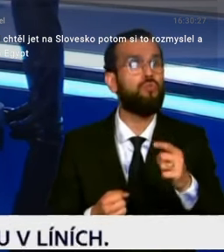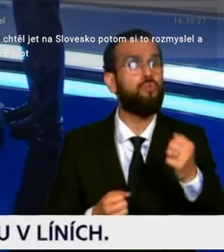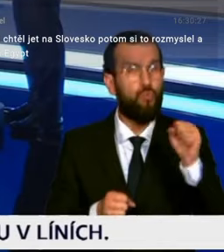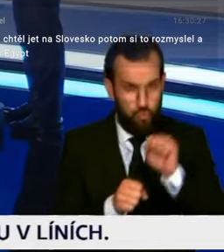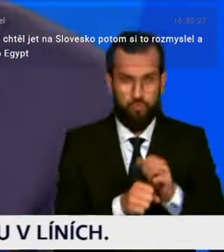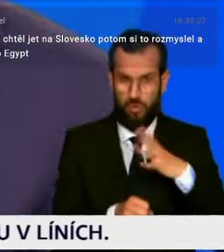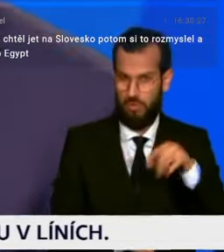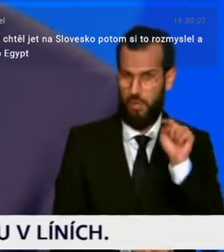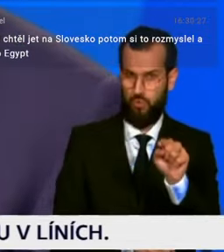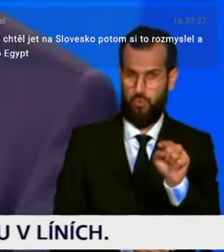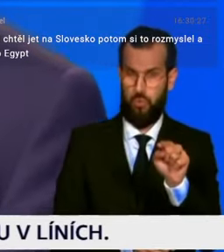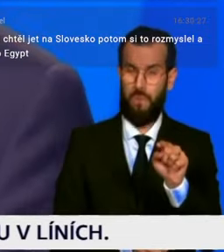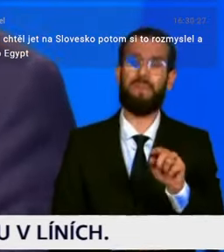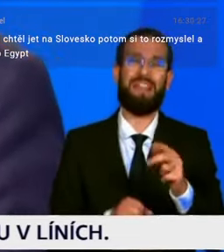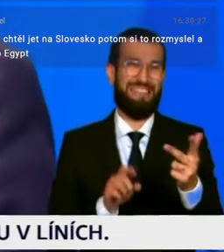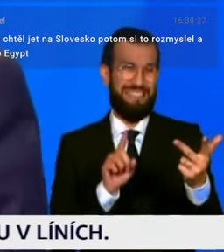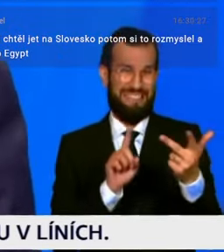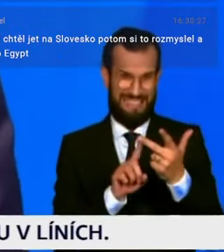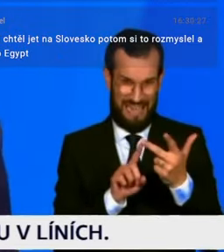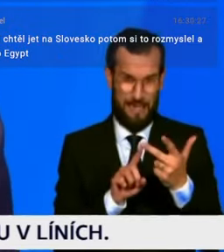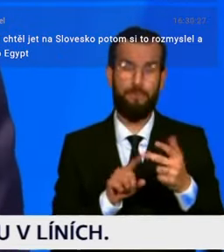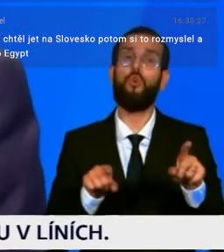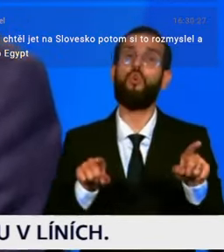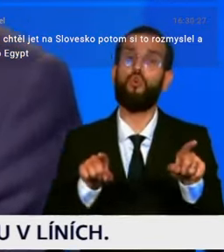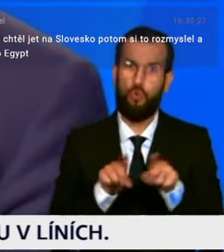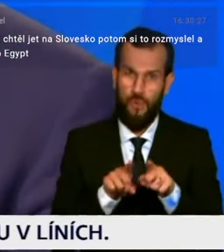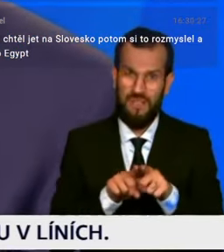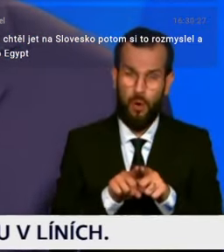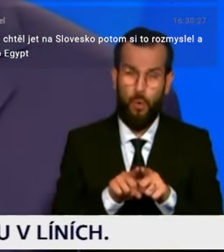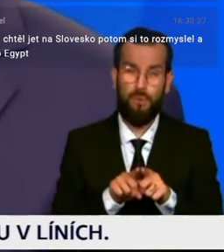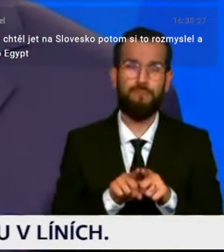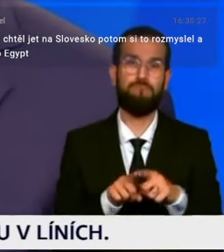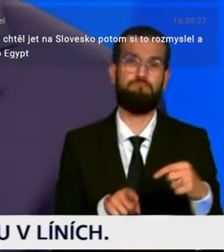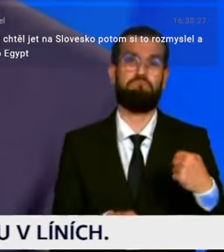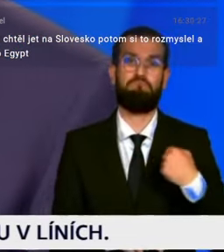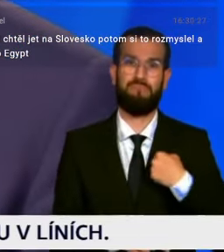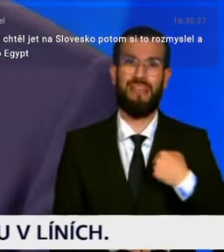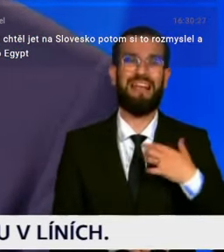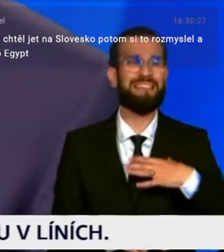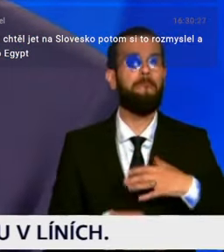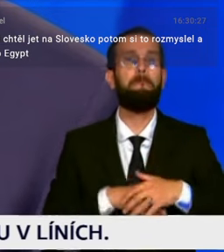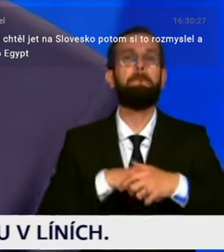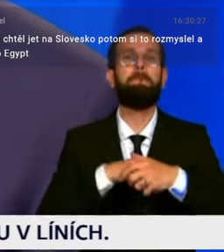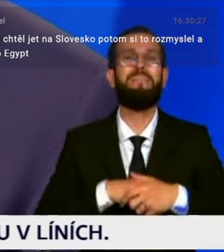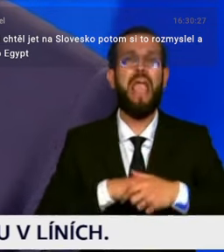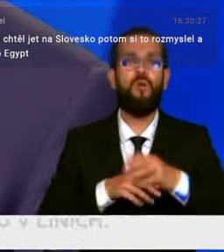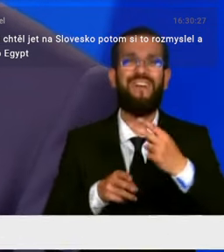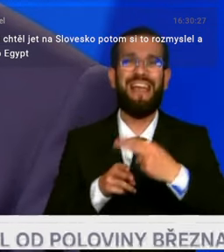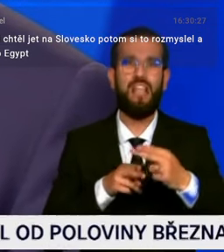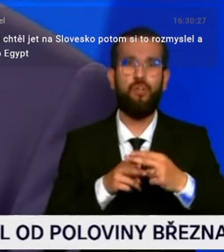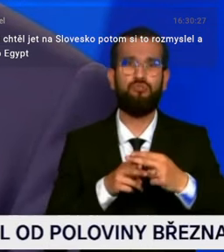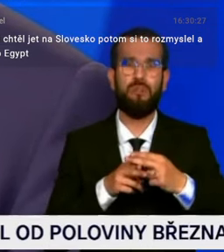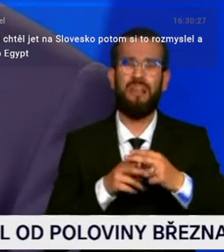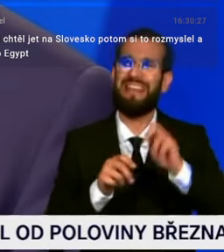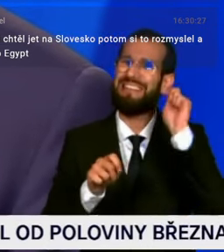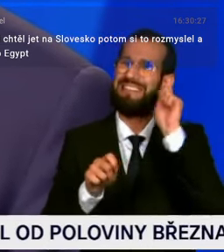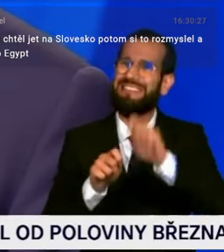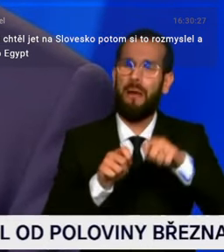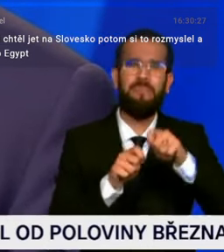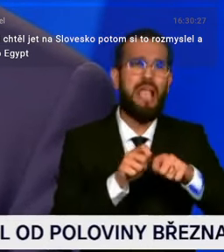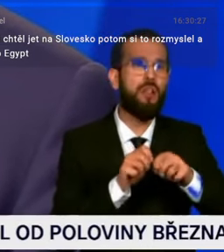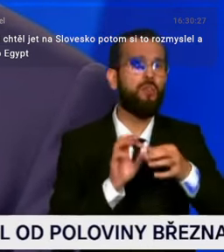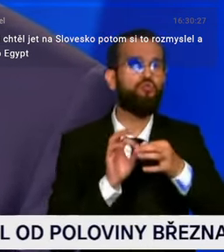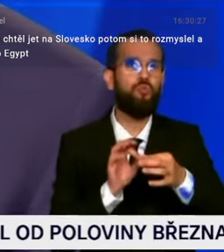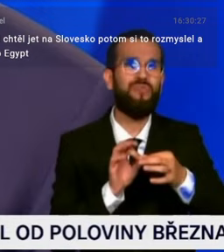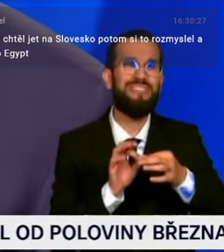budúceho prezidenta a po tretie takisto že preferujem Mierové riešenie a okamžité zastavenie zabíjania na Rusko